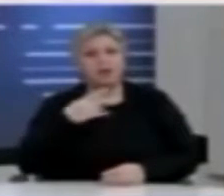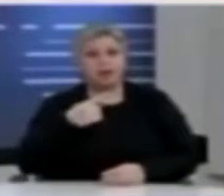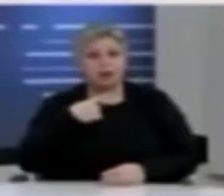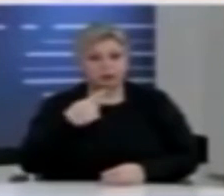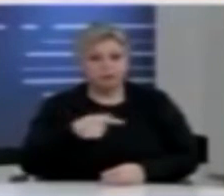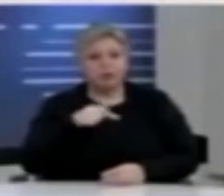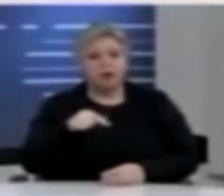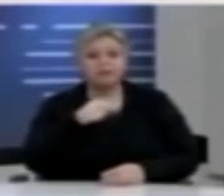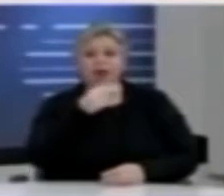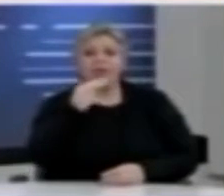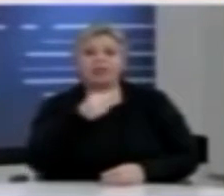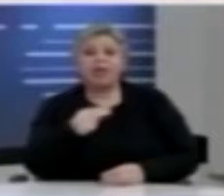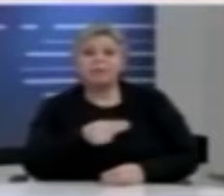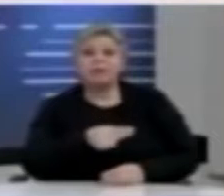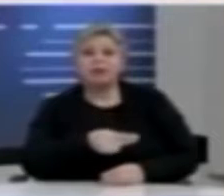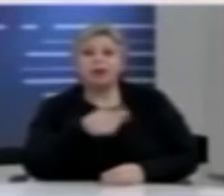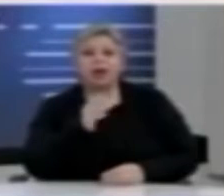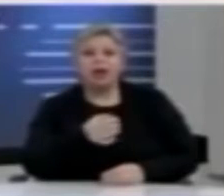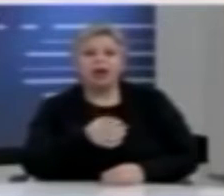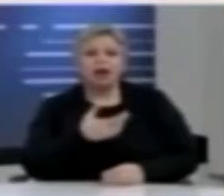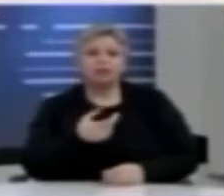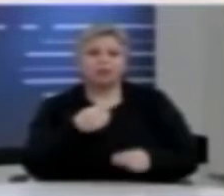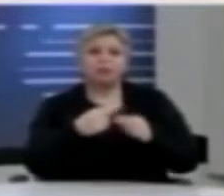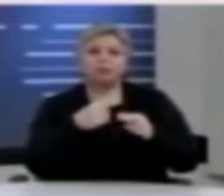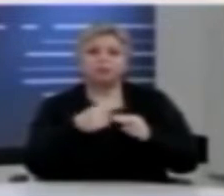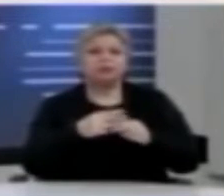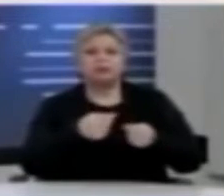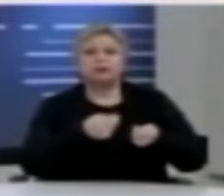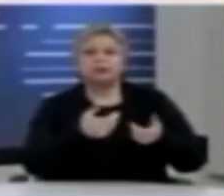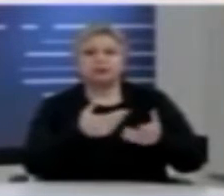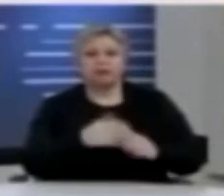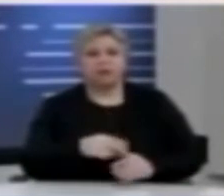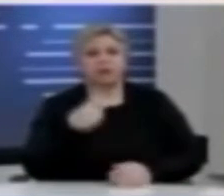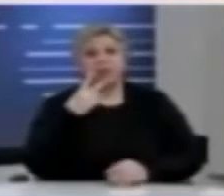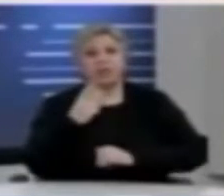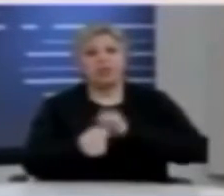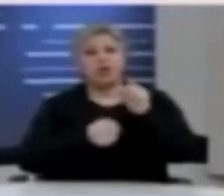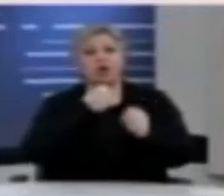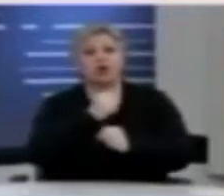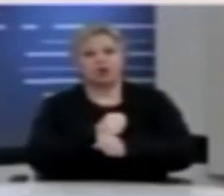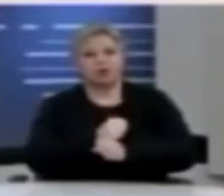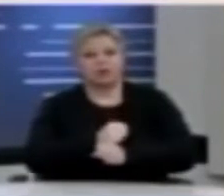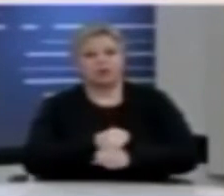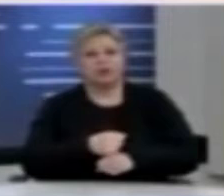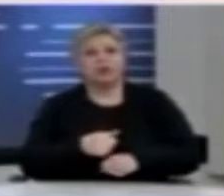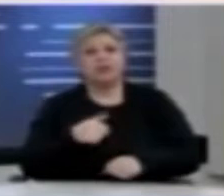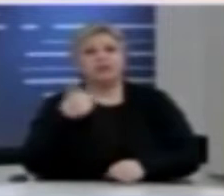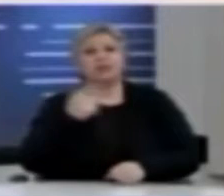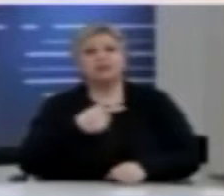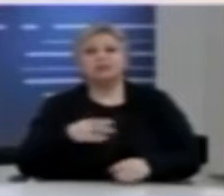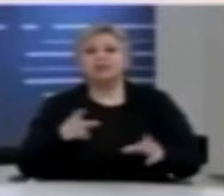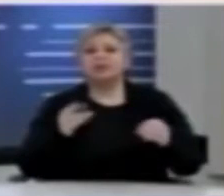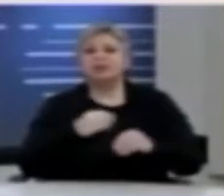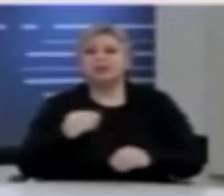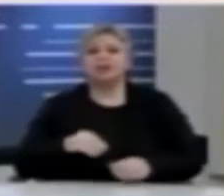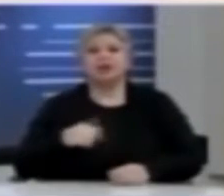κρίσιμων θεμάτων. Τι κάνατε 2 χρόνια που σας προειδοποιούμε ότι η κατάργηση των νόμων του ΠΑΣΟΚ για την προστασία της